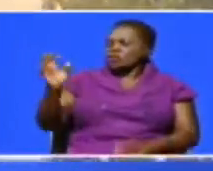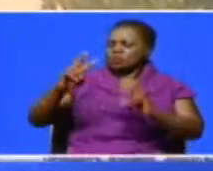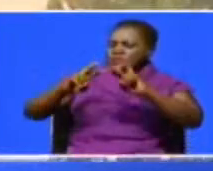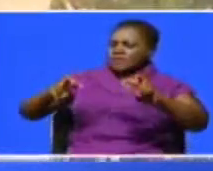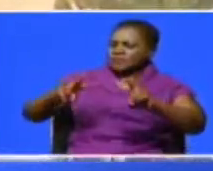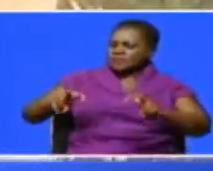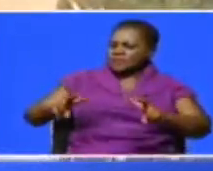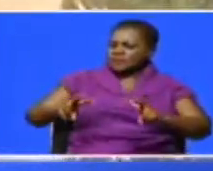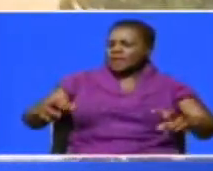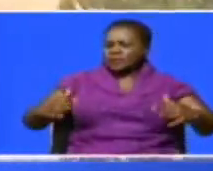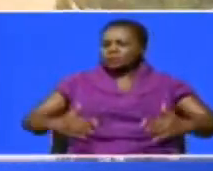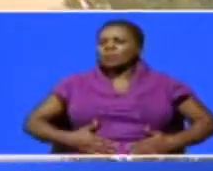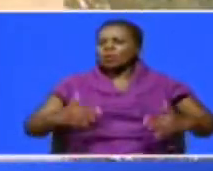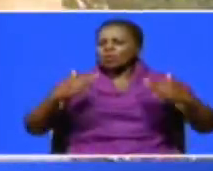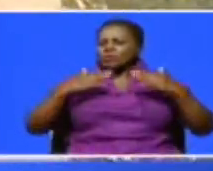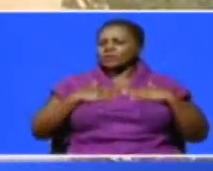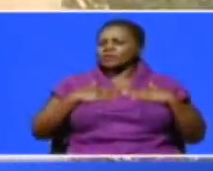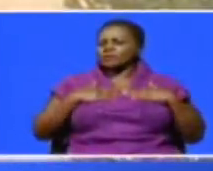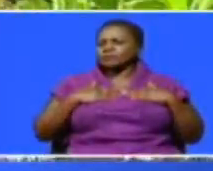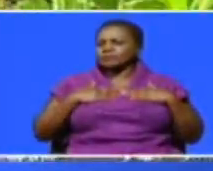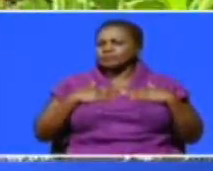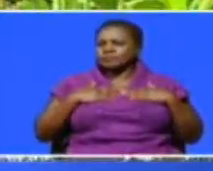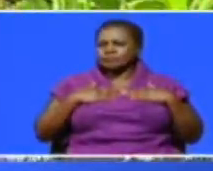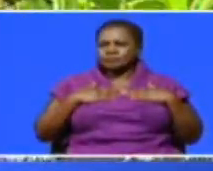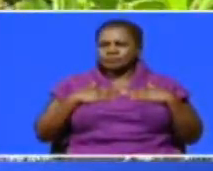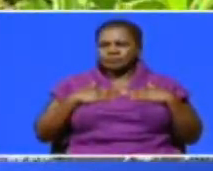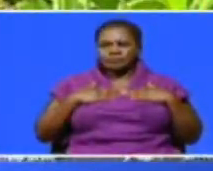kupiga mbizi na kusaka mwili.